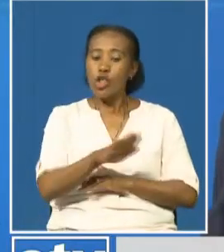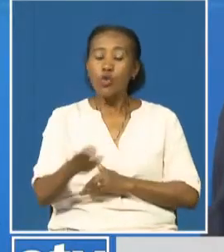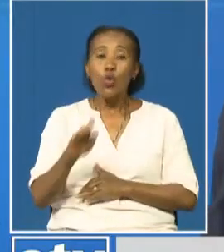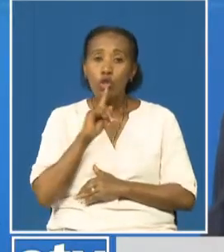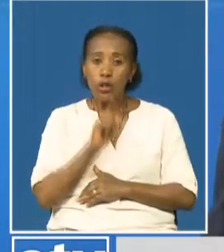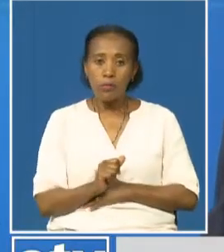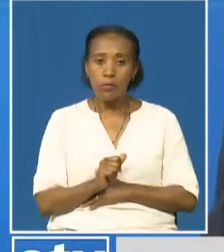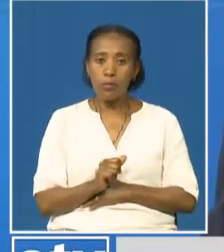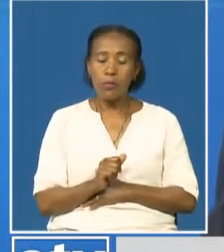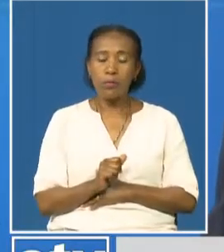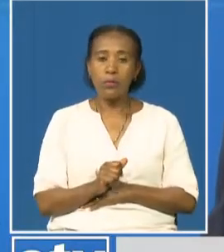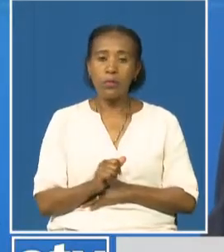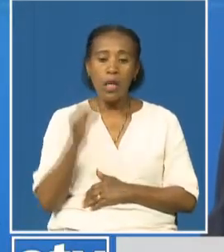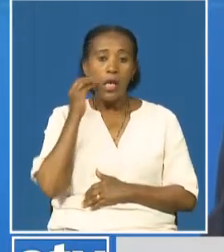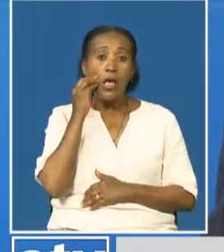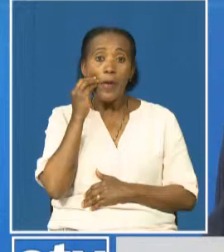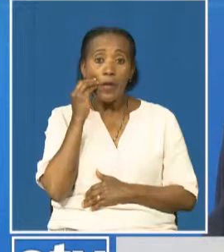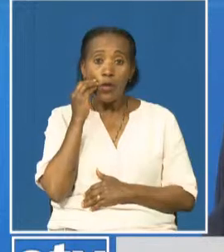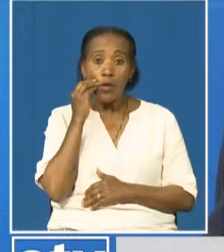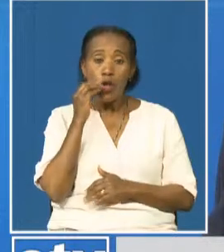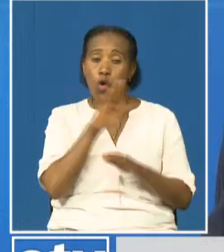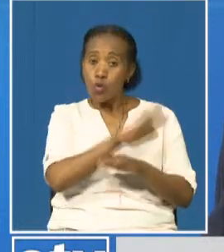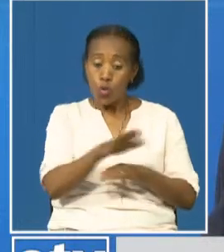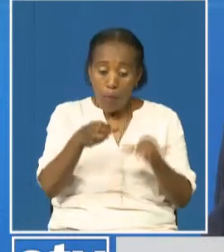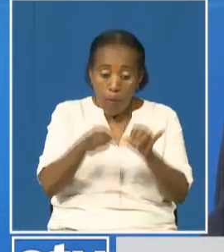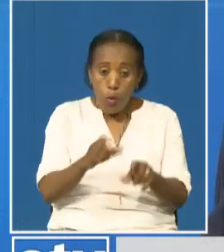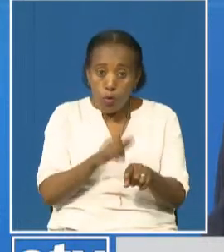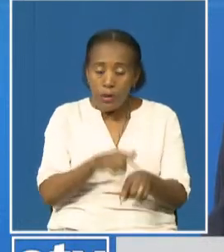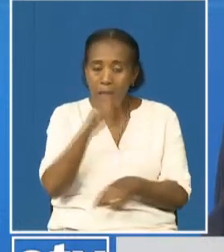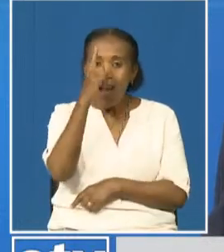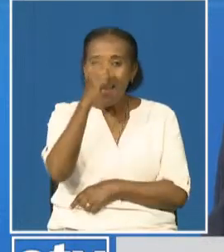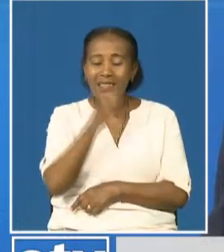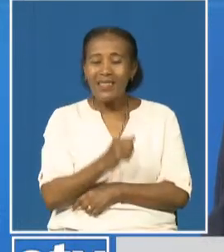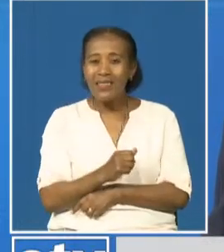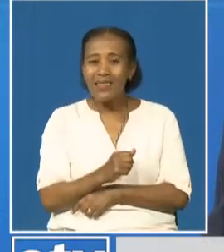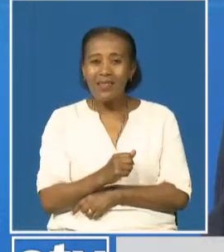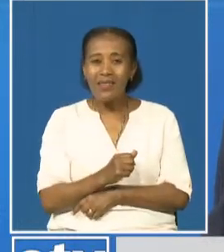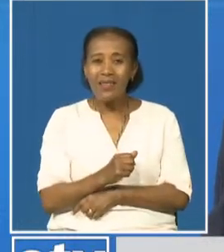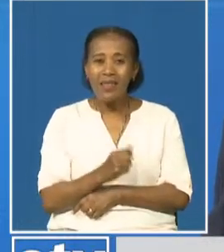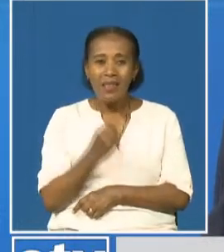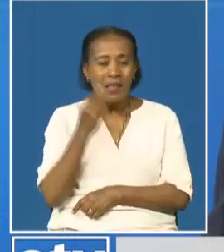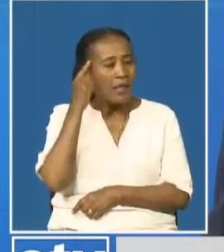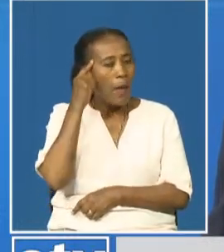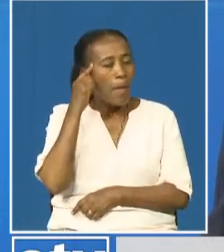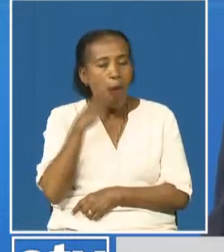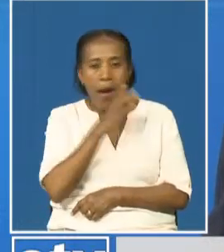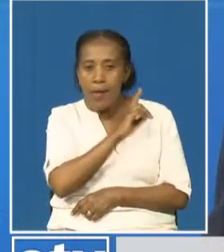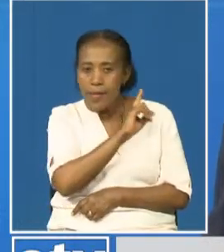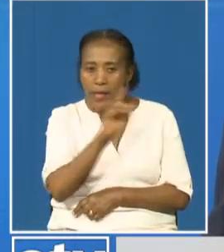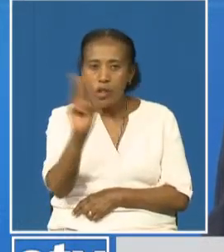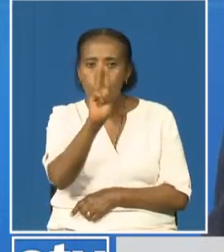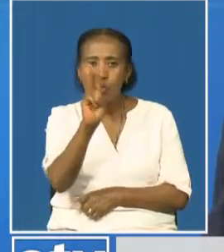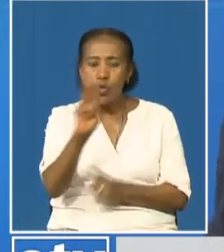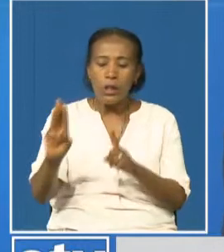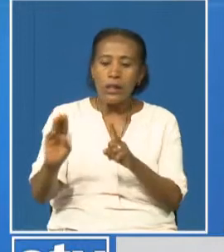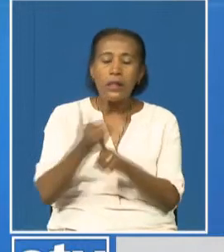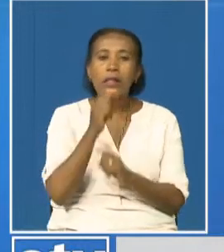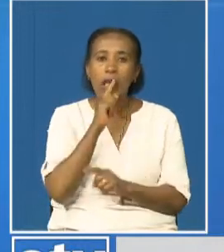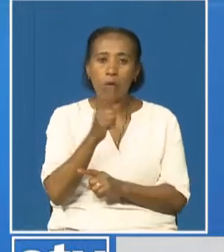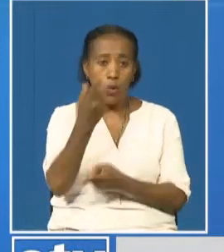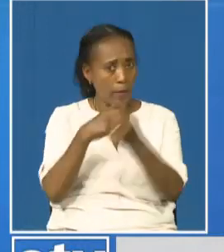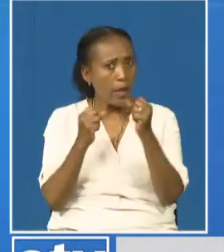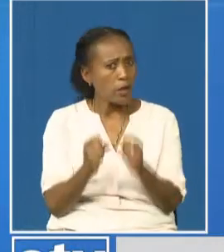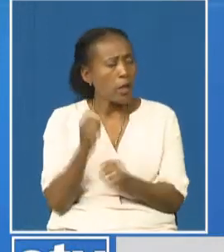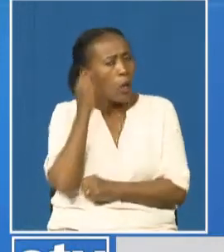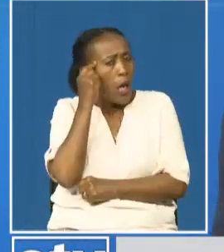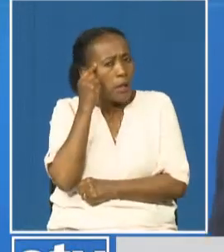ልጆችም እቤት ልጆች በሚቆዩበት ጊዜ አንድ የማይታሰብ ሱስ ሊመጣ